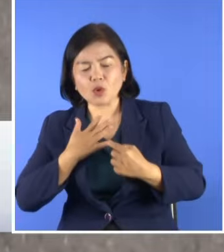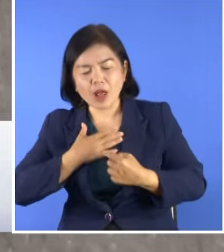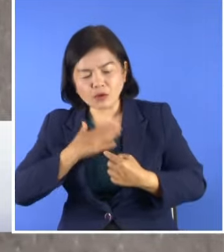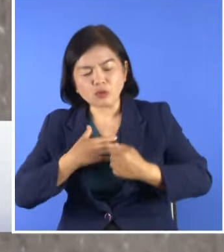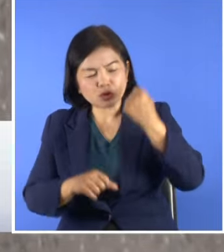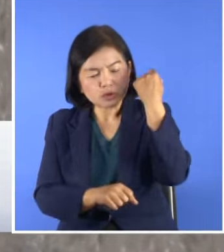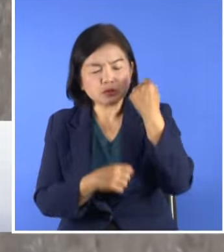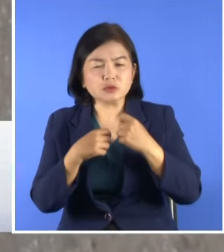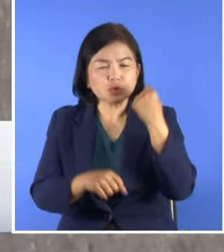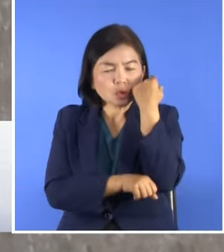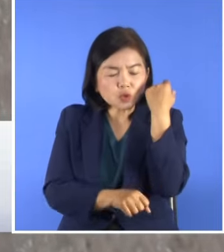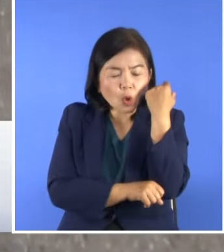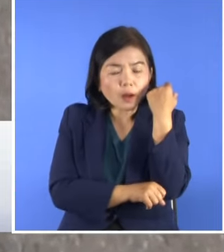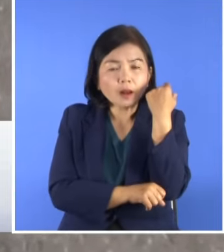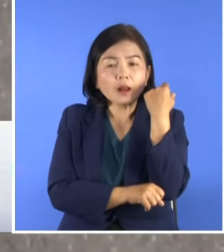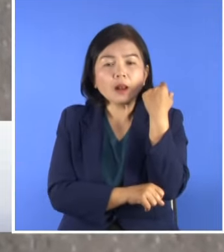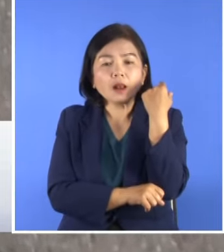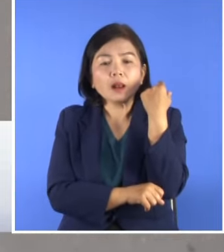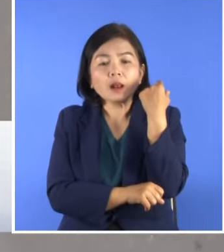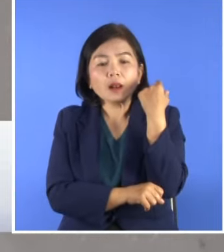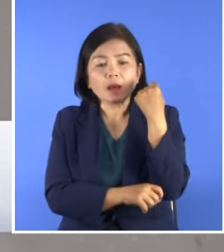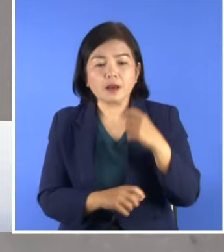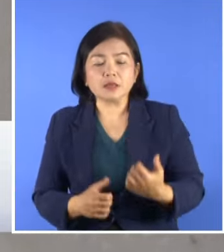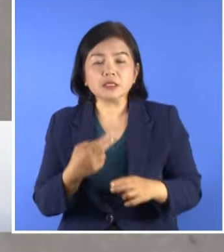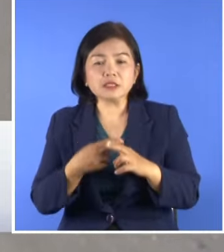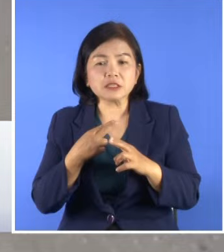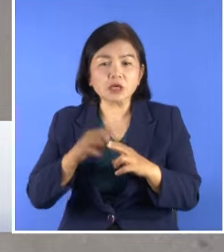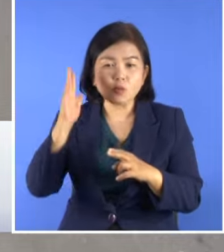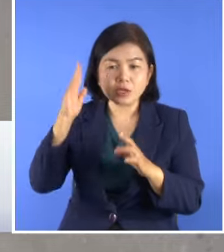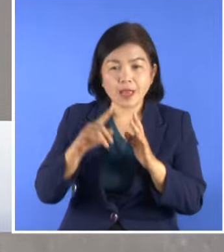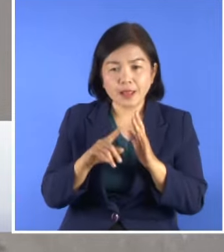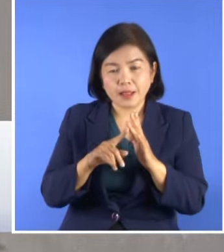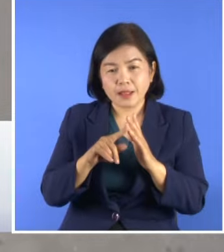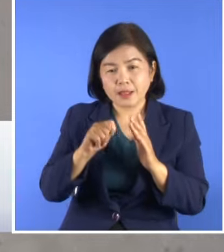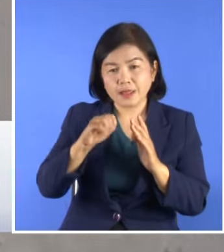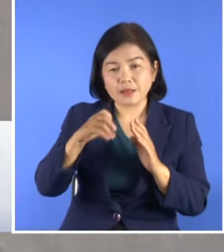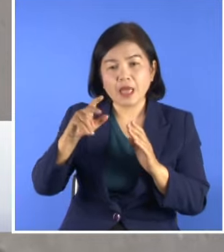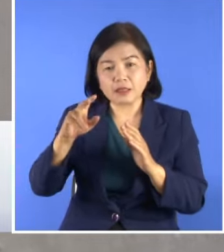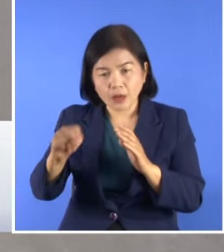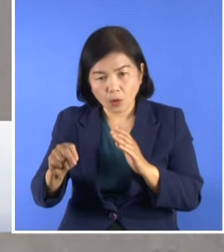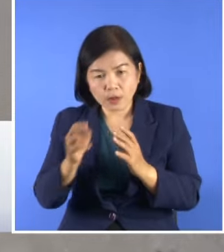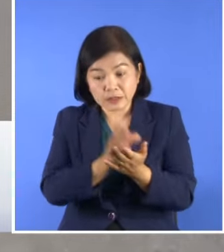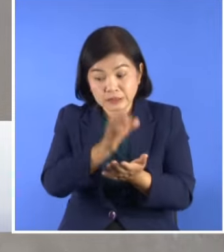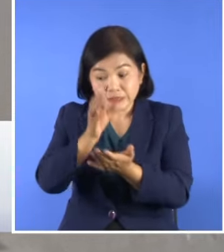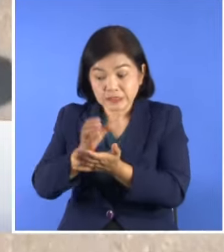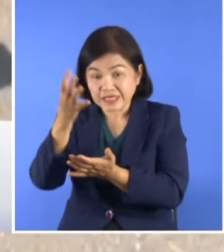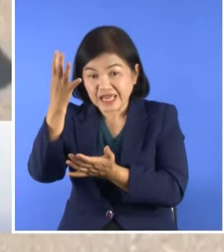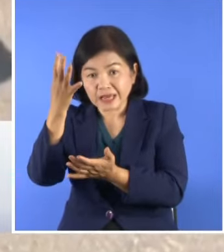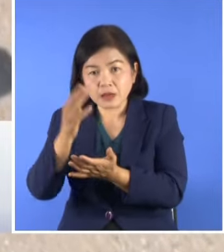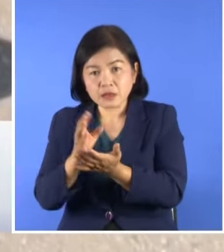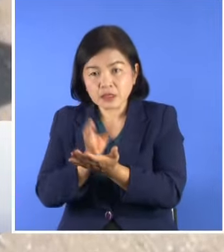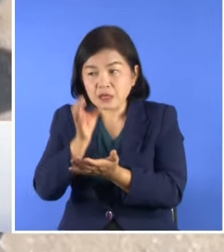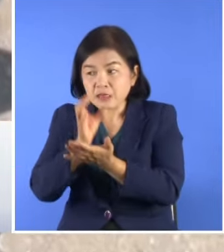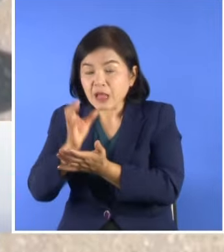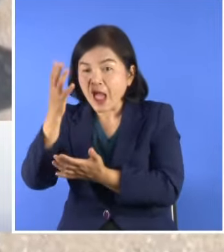พิลึกนะคะชื่อนะอันนี้หยกไม่ได้เป็นคนบอกนะชื่อเทินนามสกุลพิลึกดื่มเหล้ามา 4-5 ขวดแล้วบอกจะไปบ้านโคกหม้อ